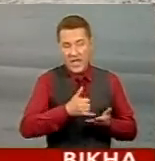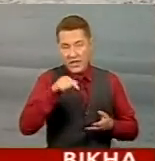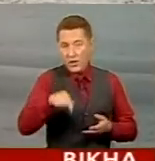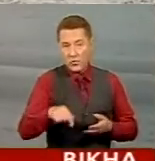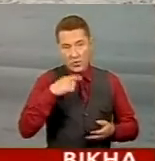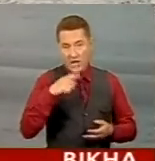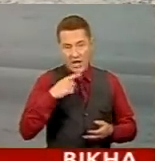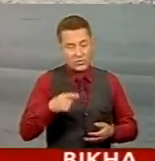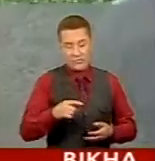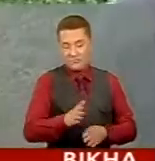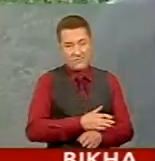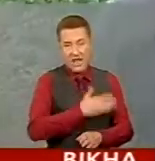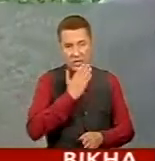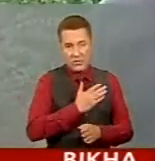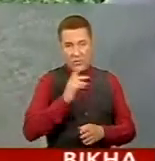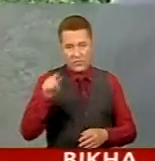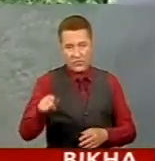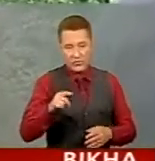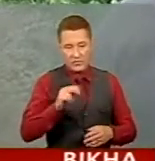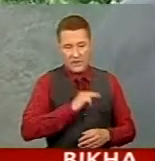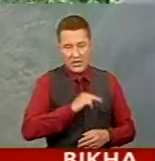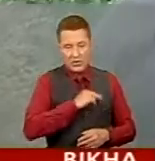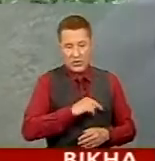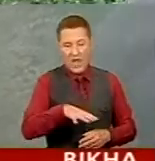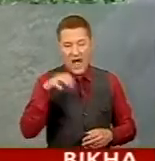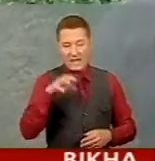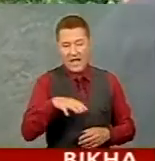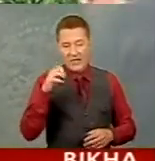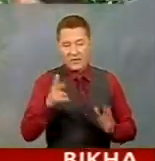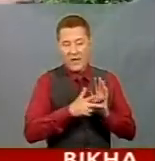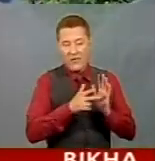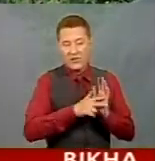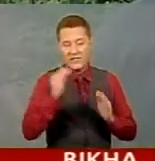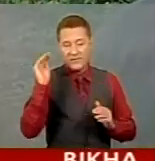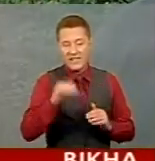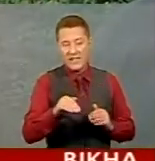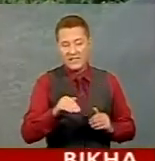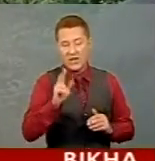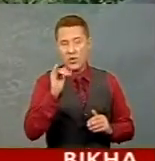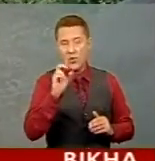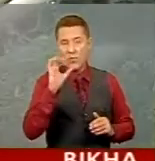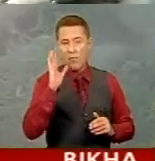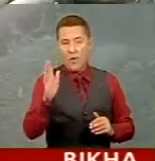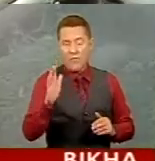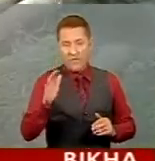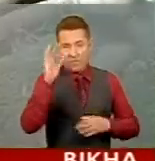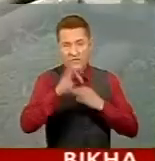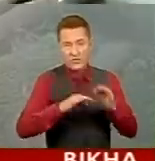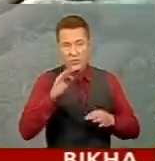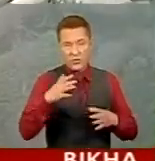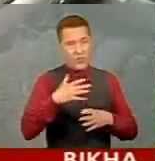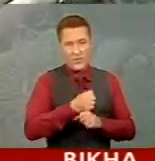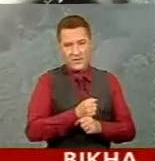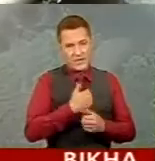кажуть, вочевидь, надовго. Ми відкачуємо по 8 тисяч кубов в сутки і уменьшається